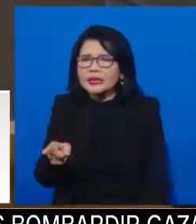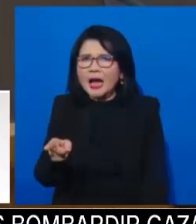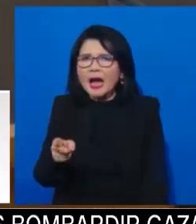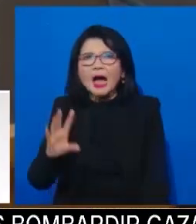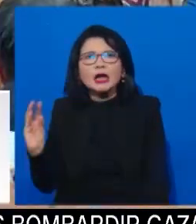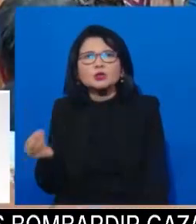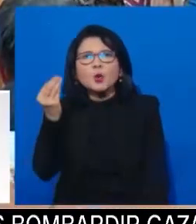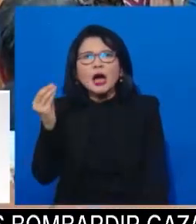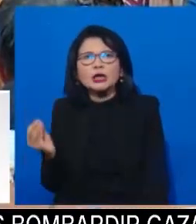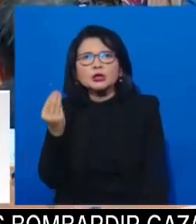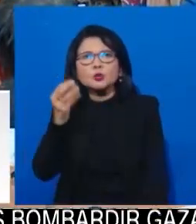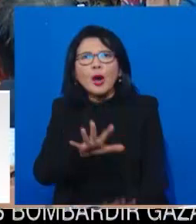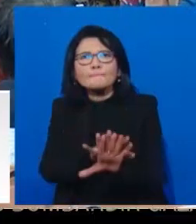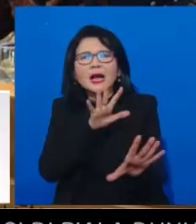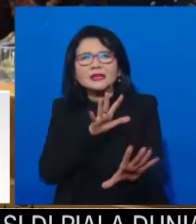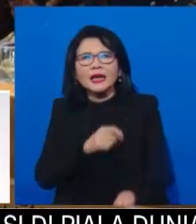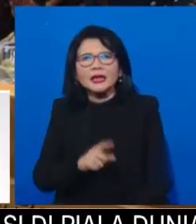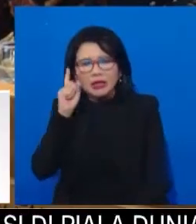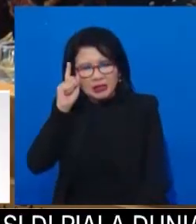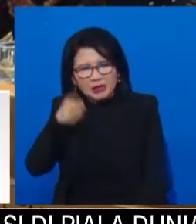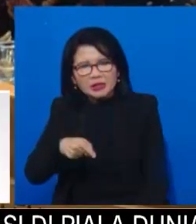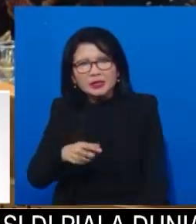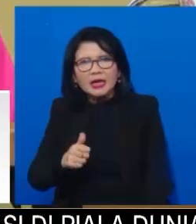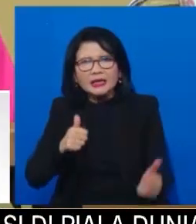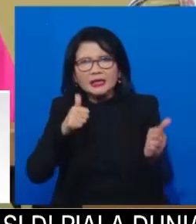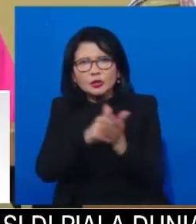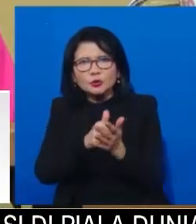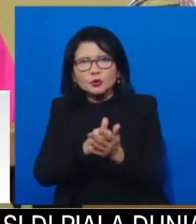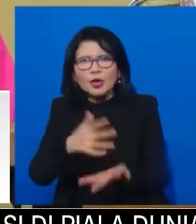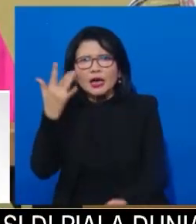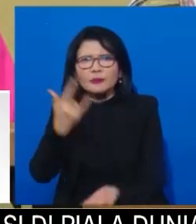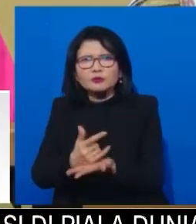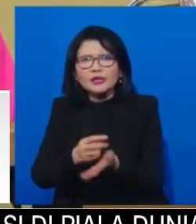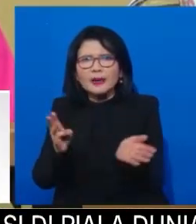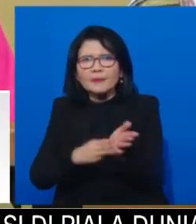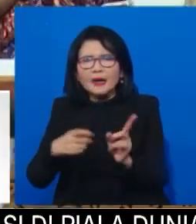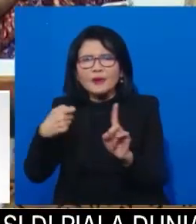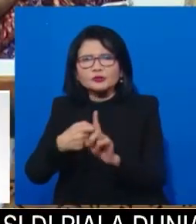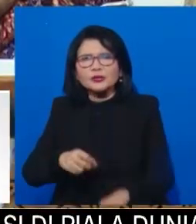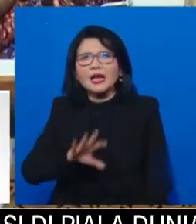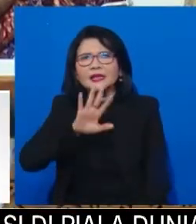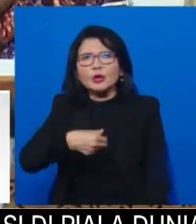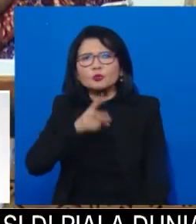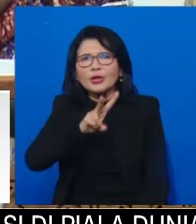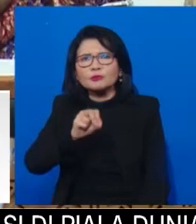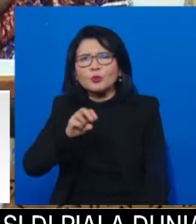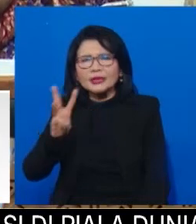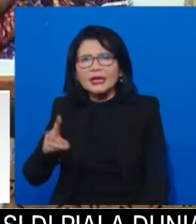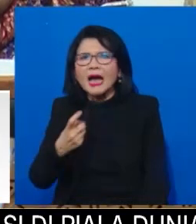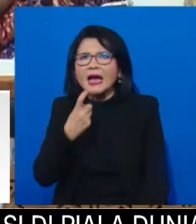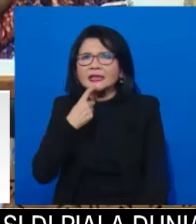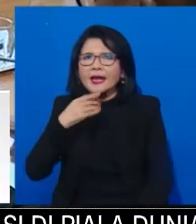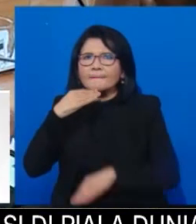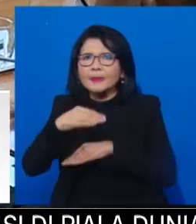Ketum atau Ketum partai tunduk pada Keputusan Mahkamah Konstitusi nomor 90 tahun 2023 tentang